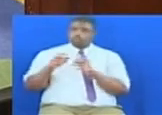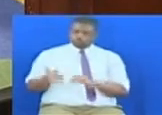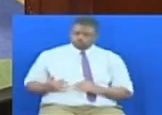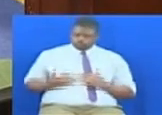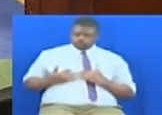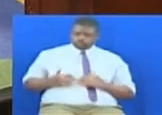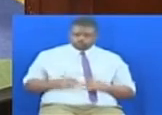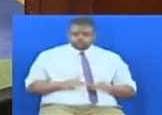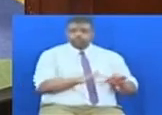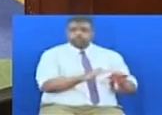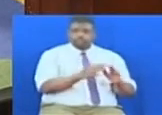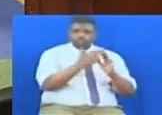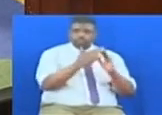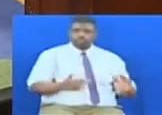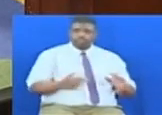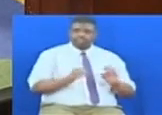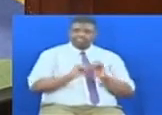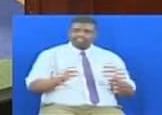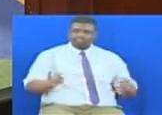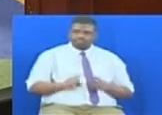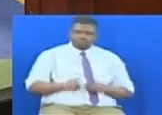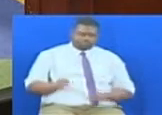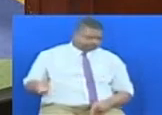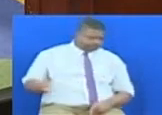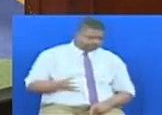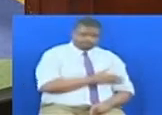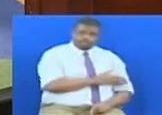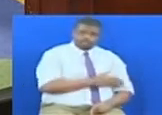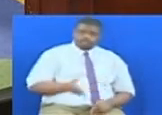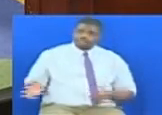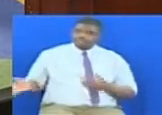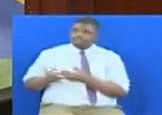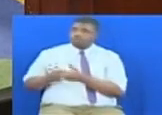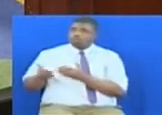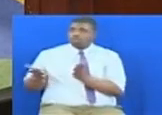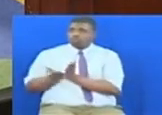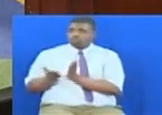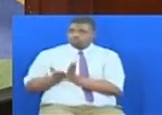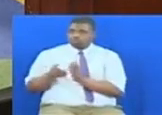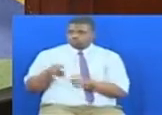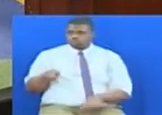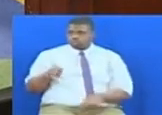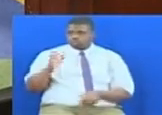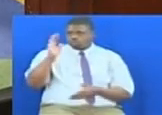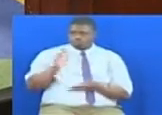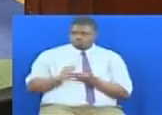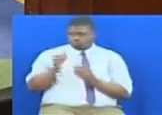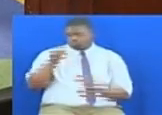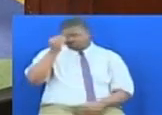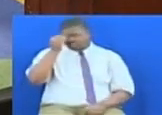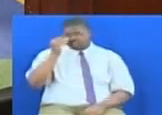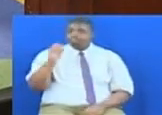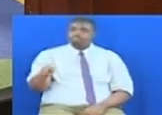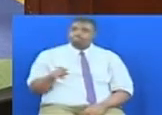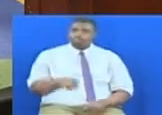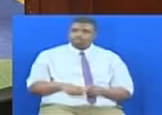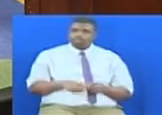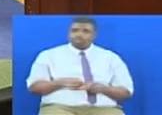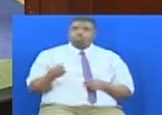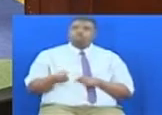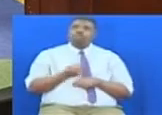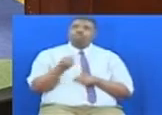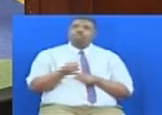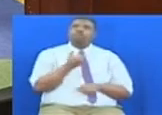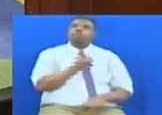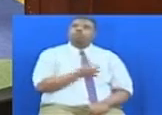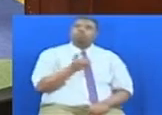kuwaambukiza wa nyumbani. Kufunga shule imeleta of course upungufu wa elimu, lakini umewafanya